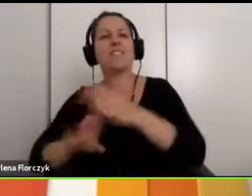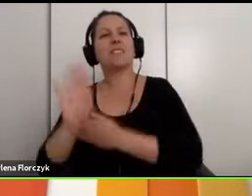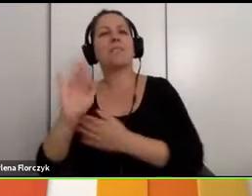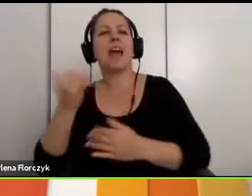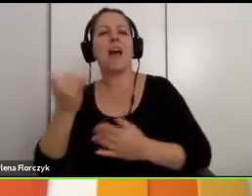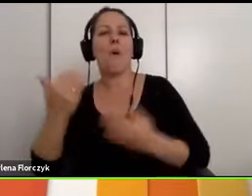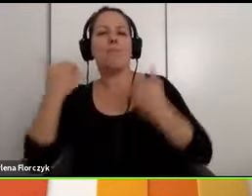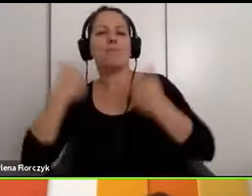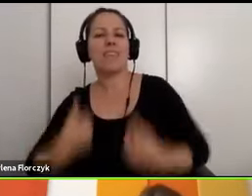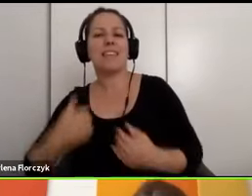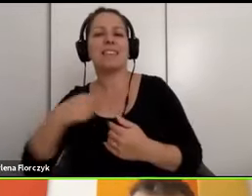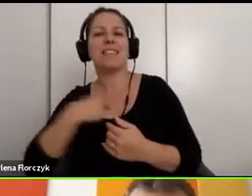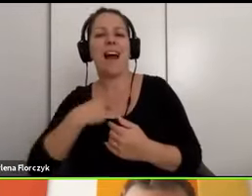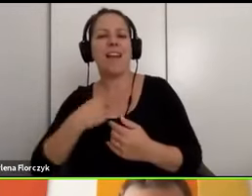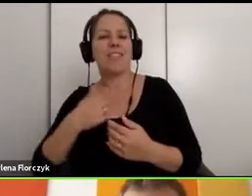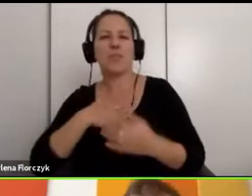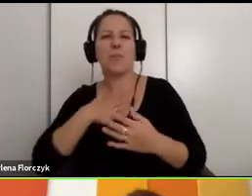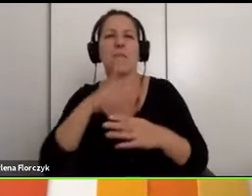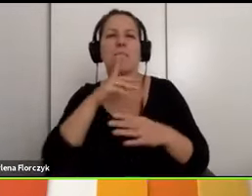lubiłem takiego przechodzenia w postać,